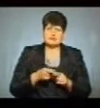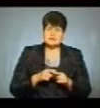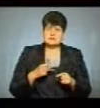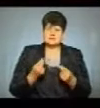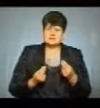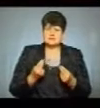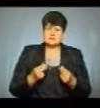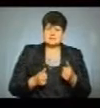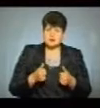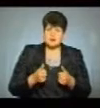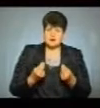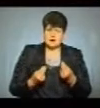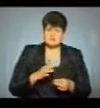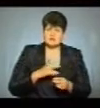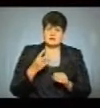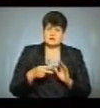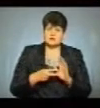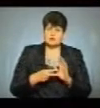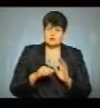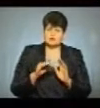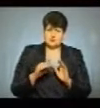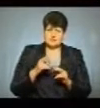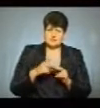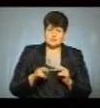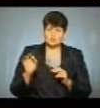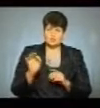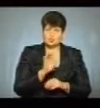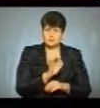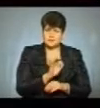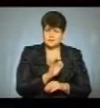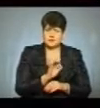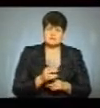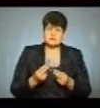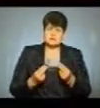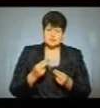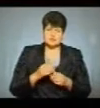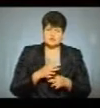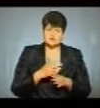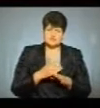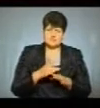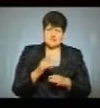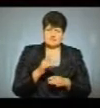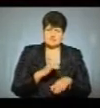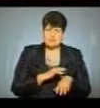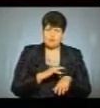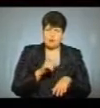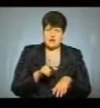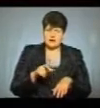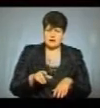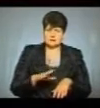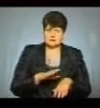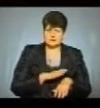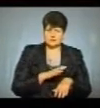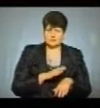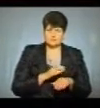міському стадіоні Тернополя 27 жовтня і завершився з рахунком 0-0. Під час гри частина рівненських вболівальників, які знаходилися на секторі